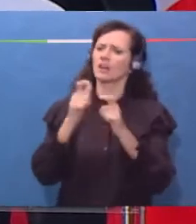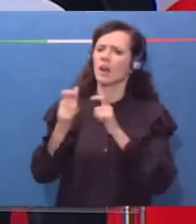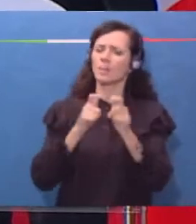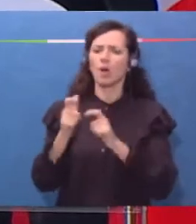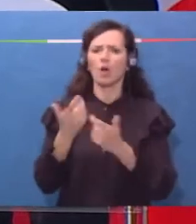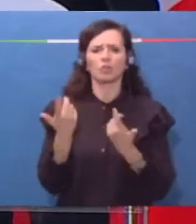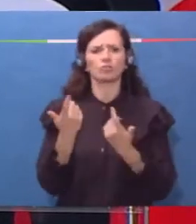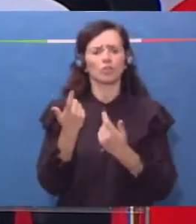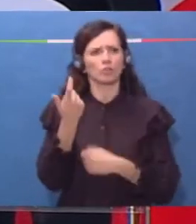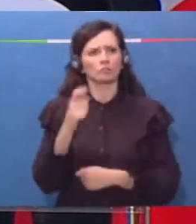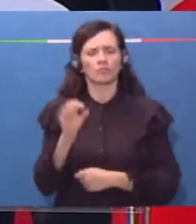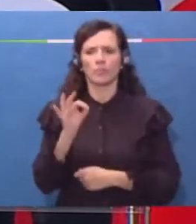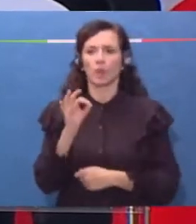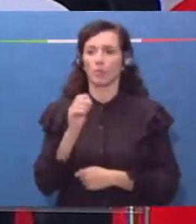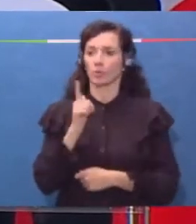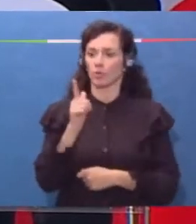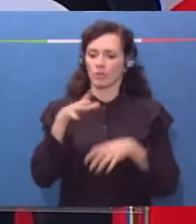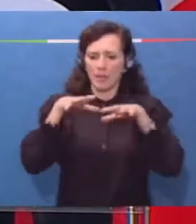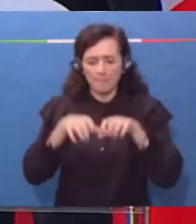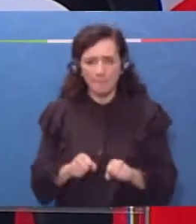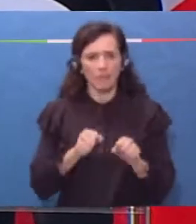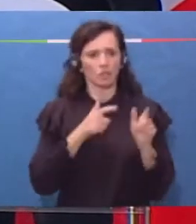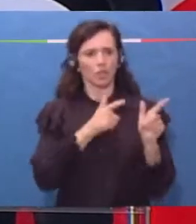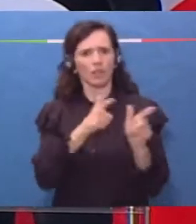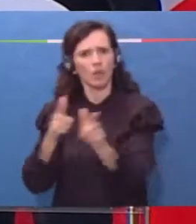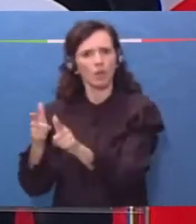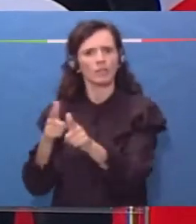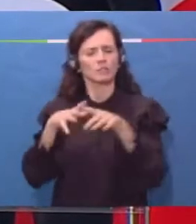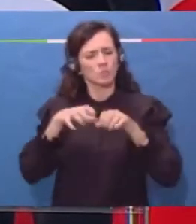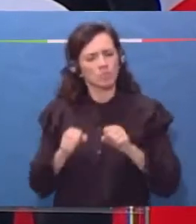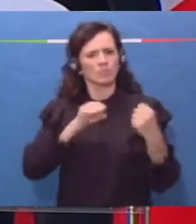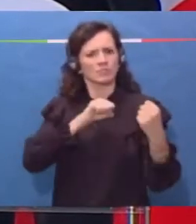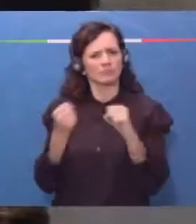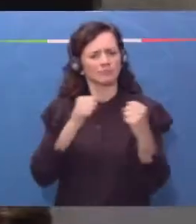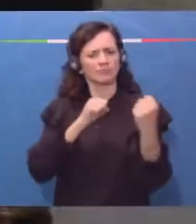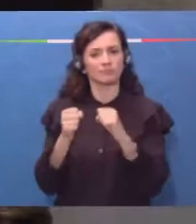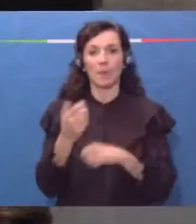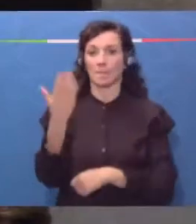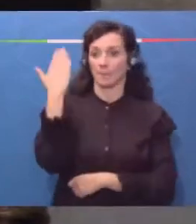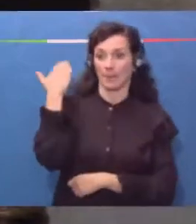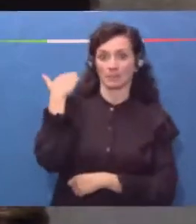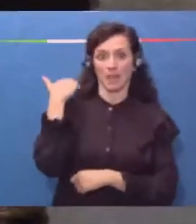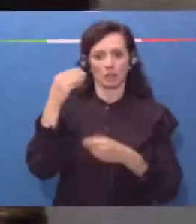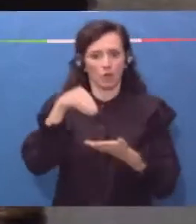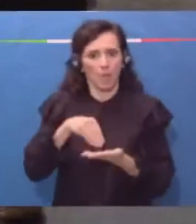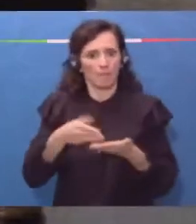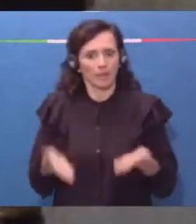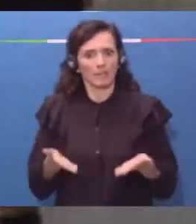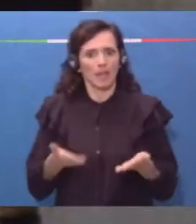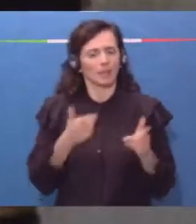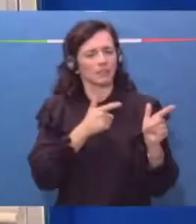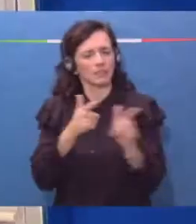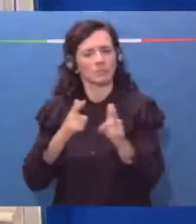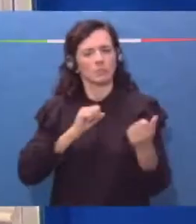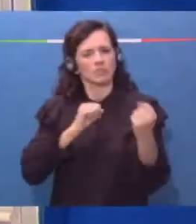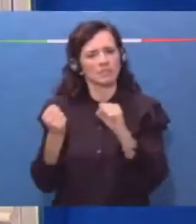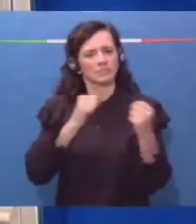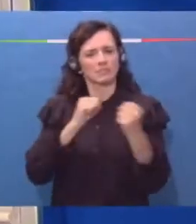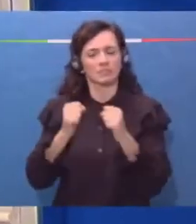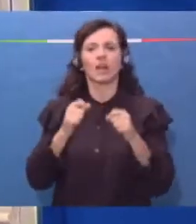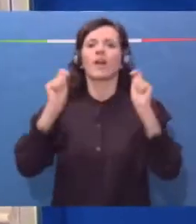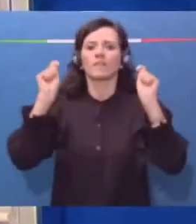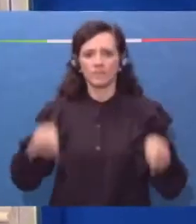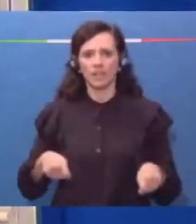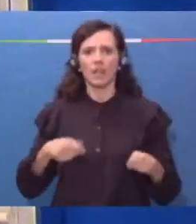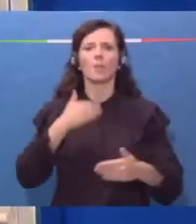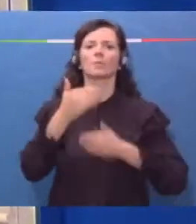all'impegno comune contro il terrorismo, passato e presente, che ha portato all'avvio delle procedure